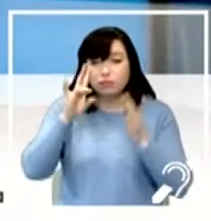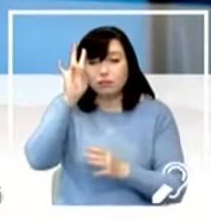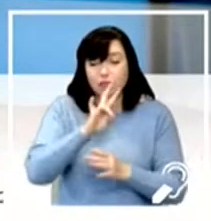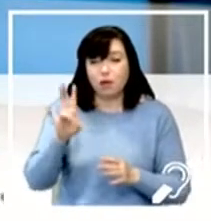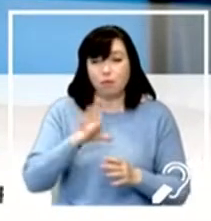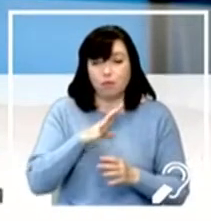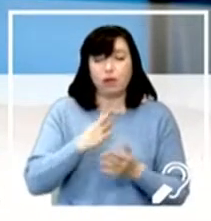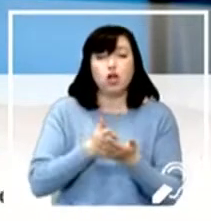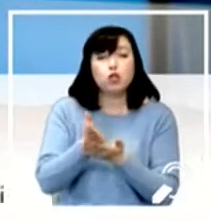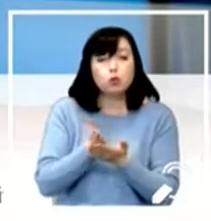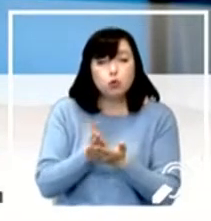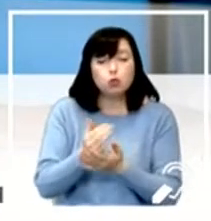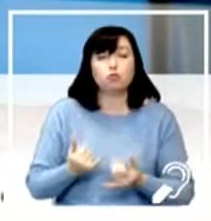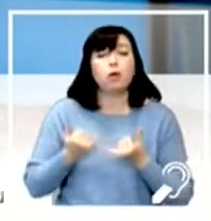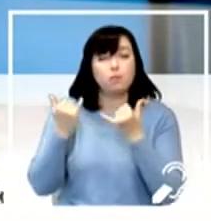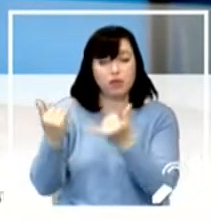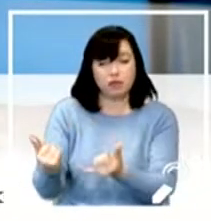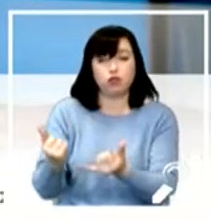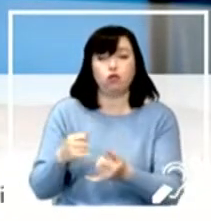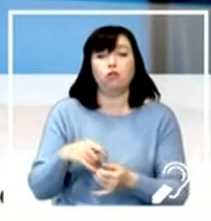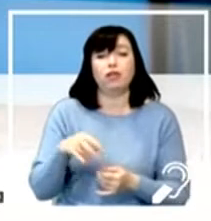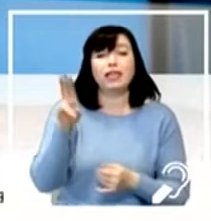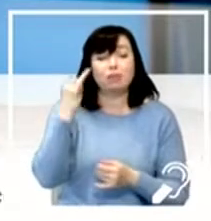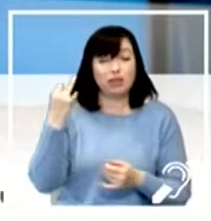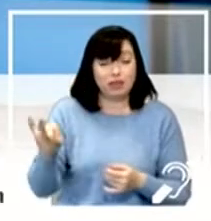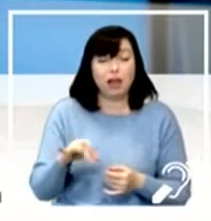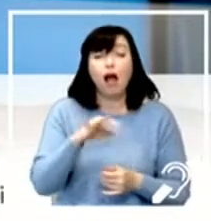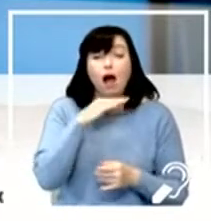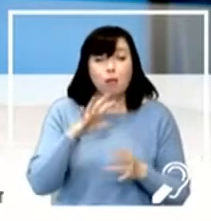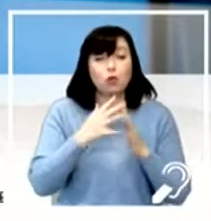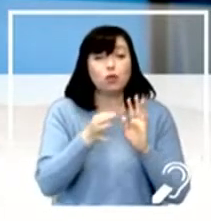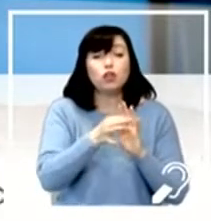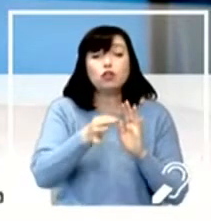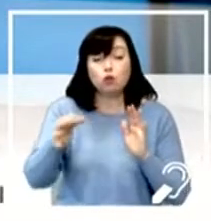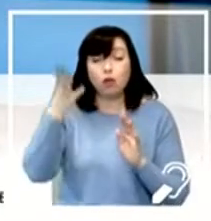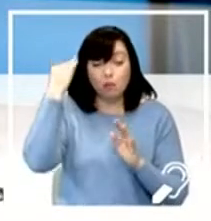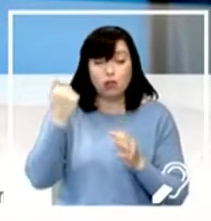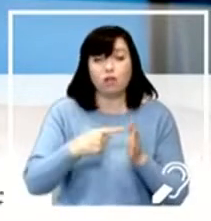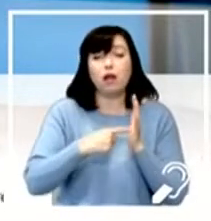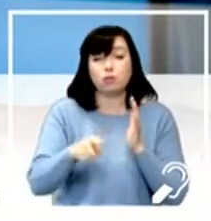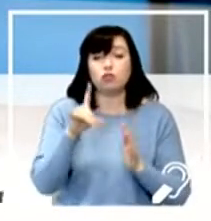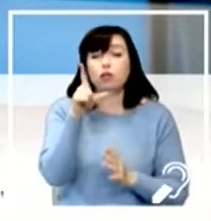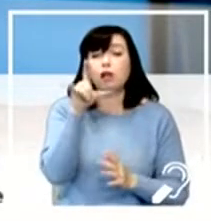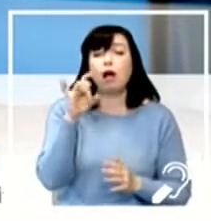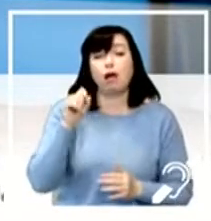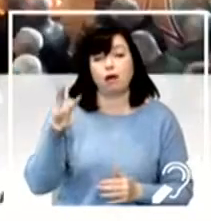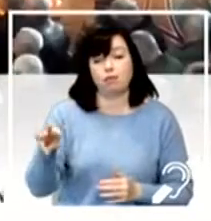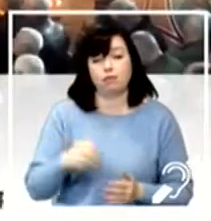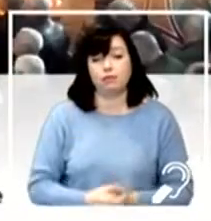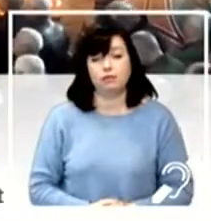fost oficiate slujbe închinate martirului, iar mai multe localități din Republica Moldova își sărbătoresc hramul.